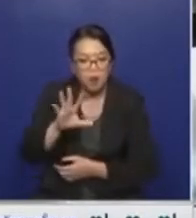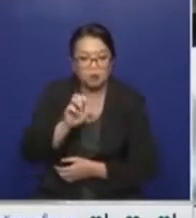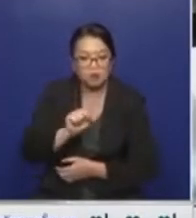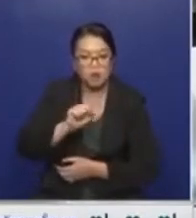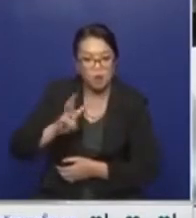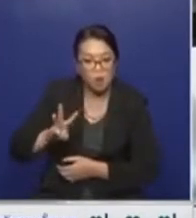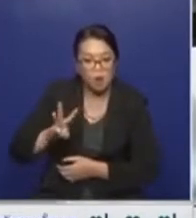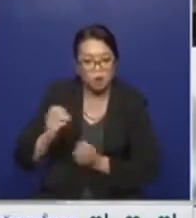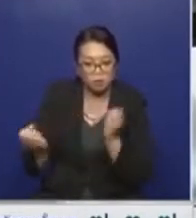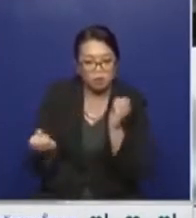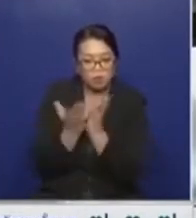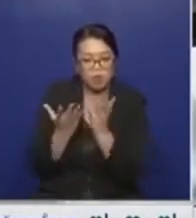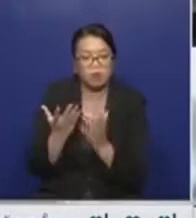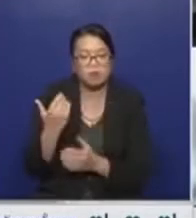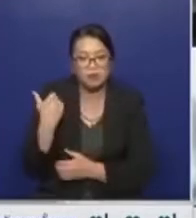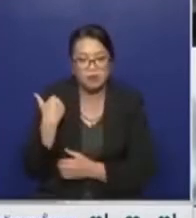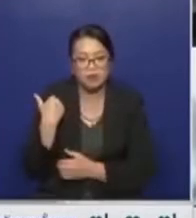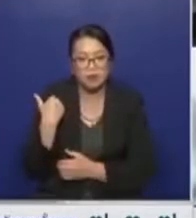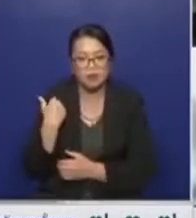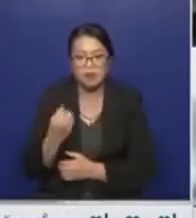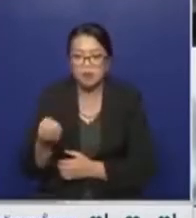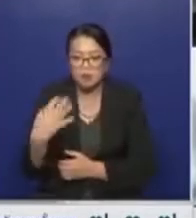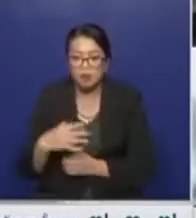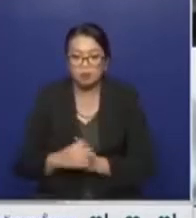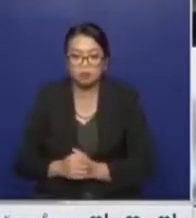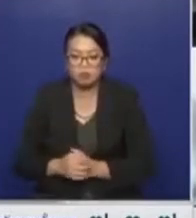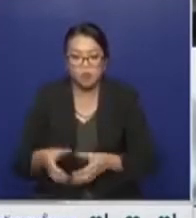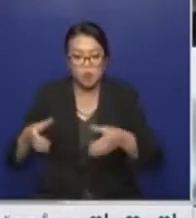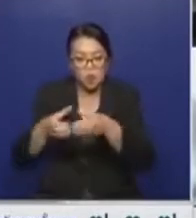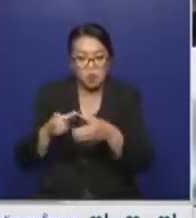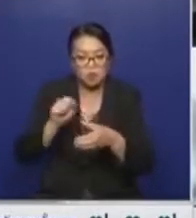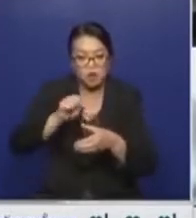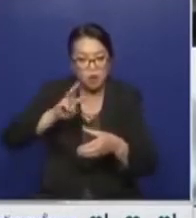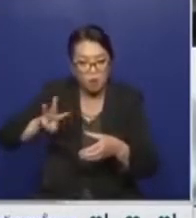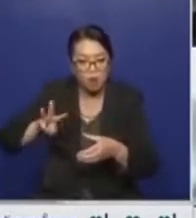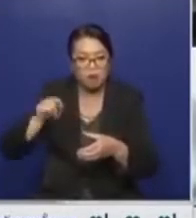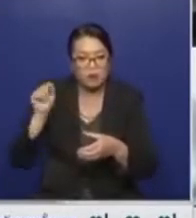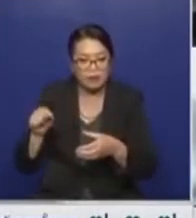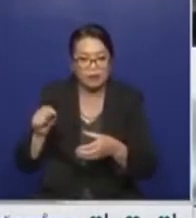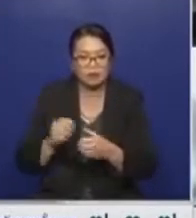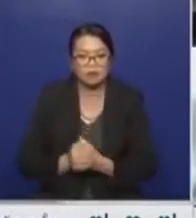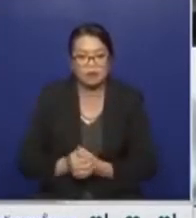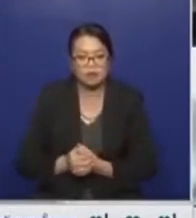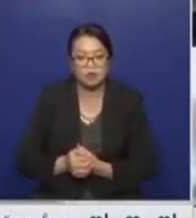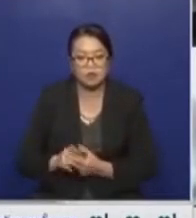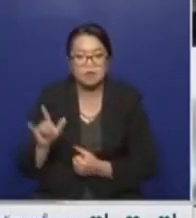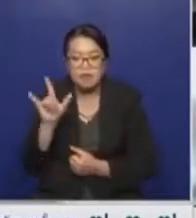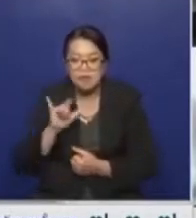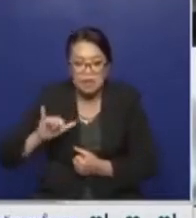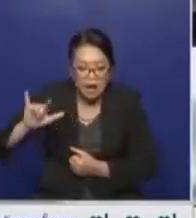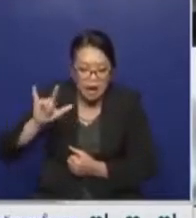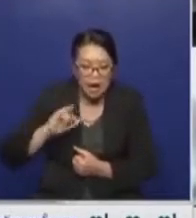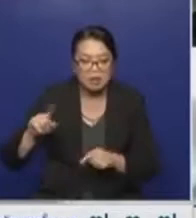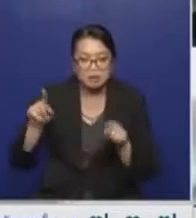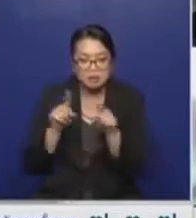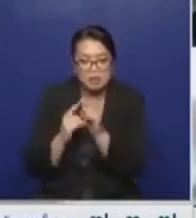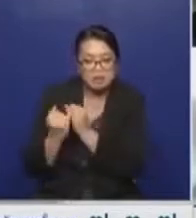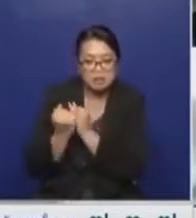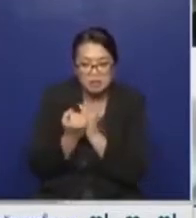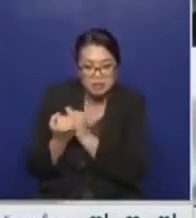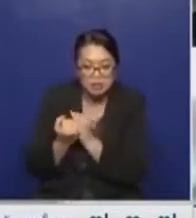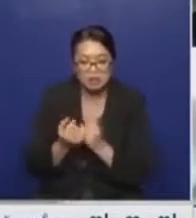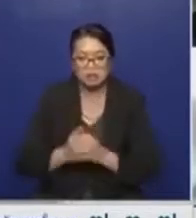ายนะครับว่าเป็นวุฒิสภาเครือญาตินั่งร้